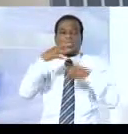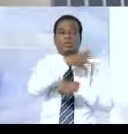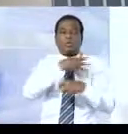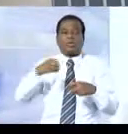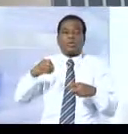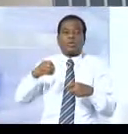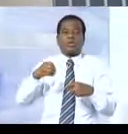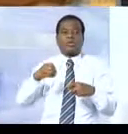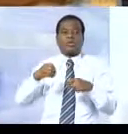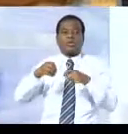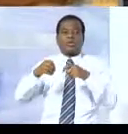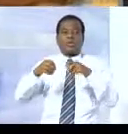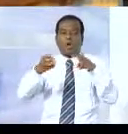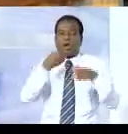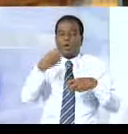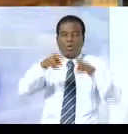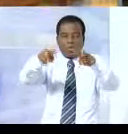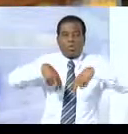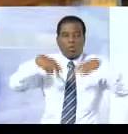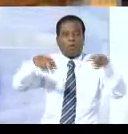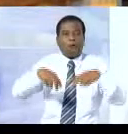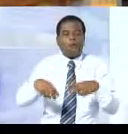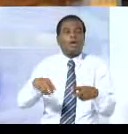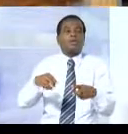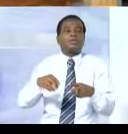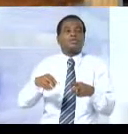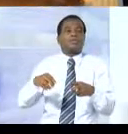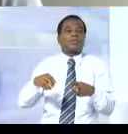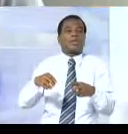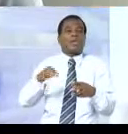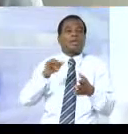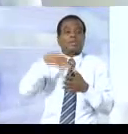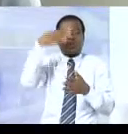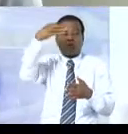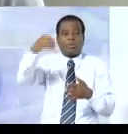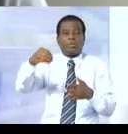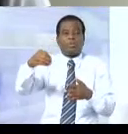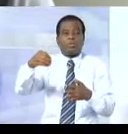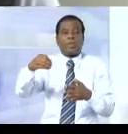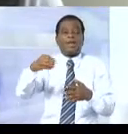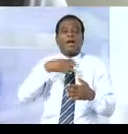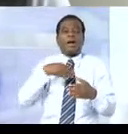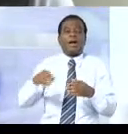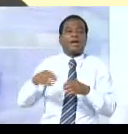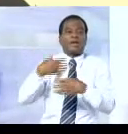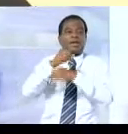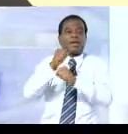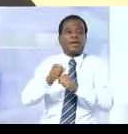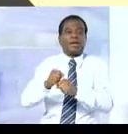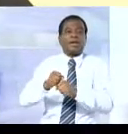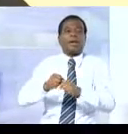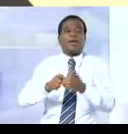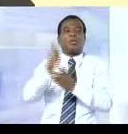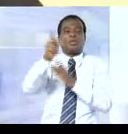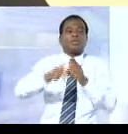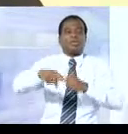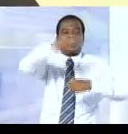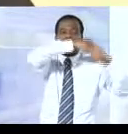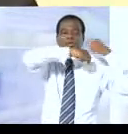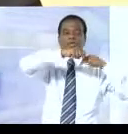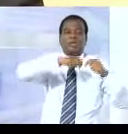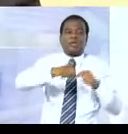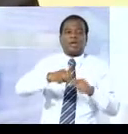de l'agro-industrie. Bakan Kofi fait partie des étudiants qui ont mis sur pied un projet sur le transport durable. Le